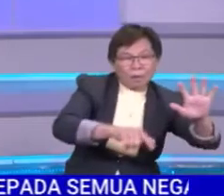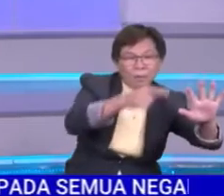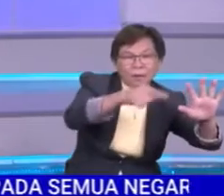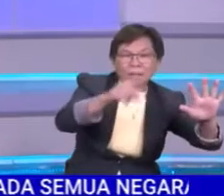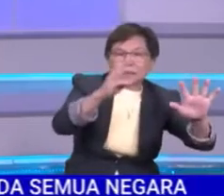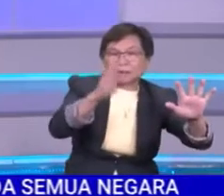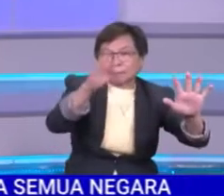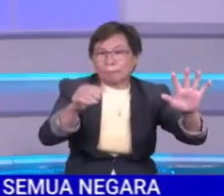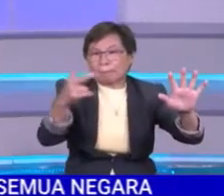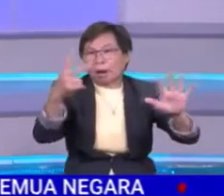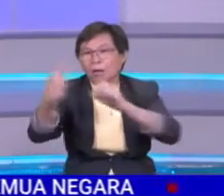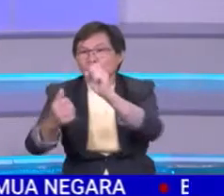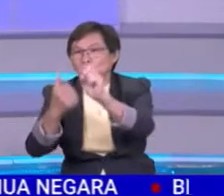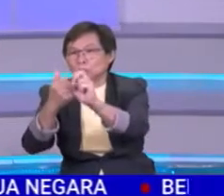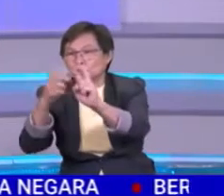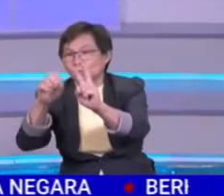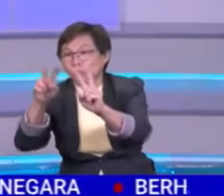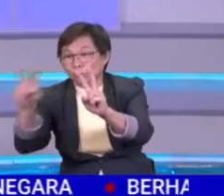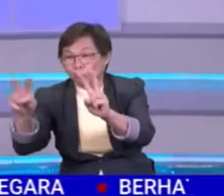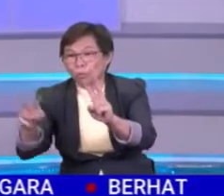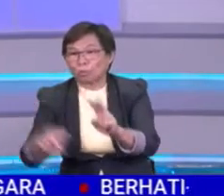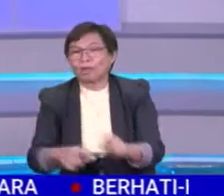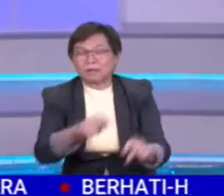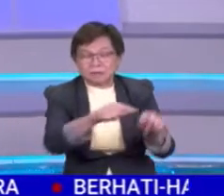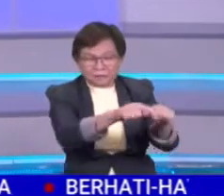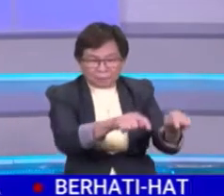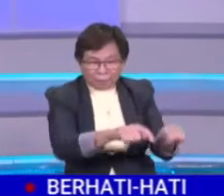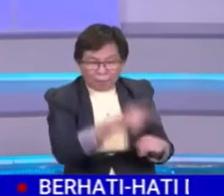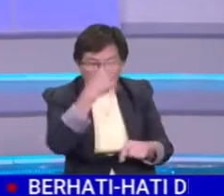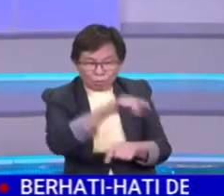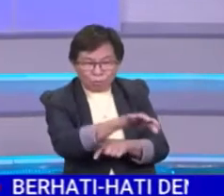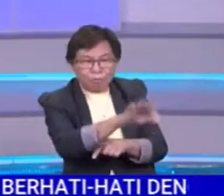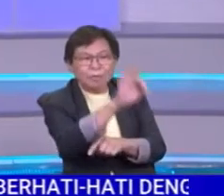6 Mac 2022 sebagai pentas